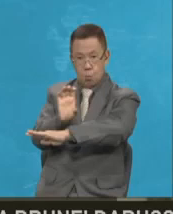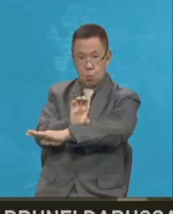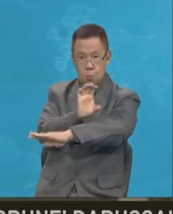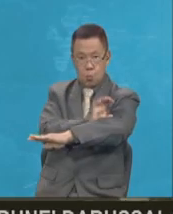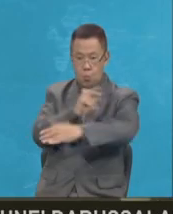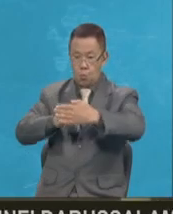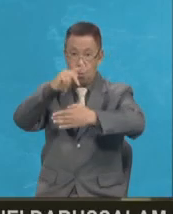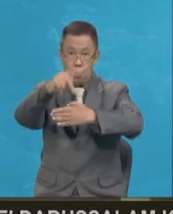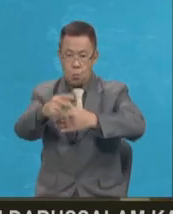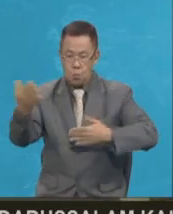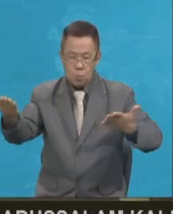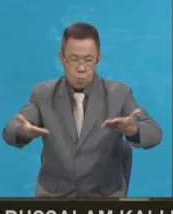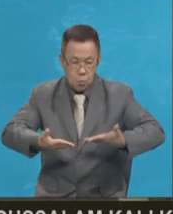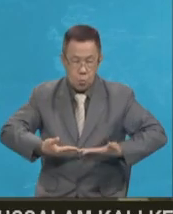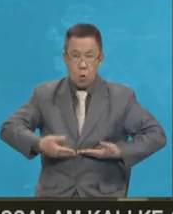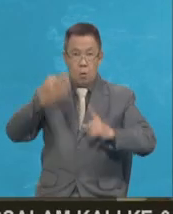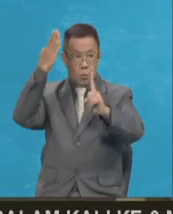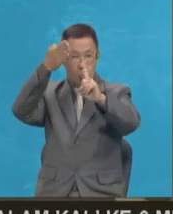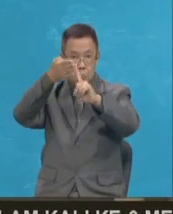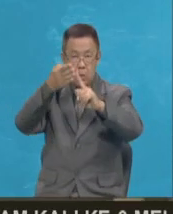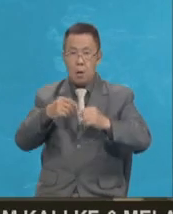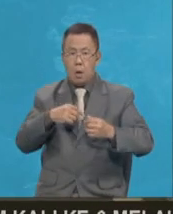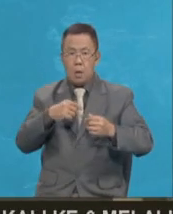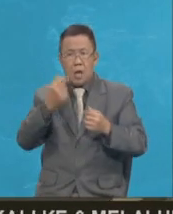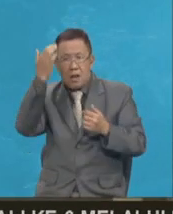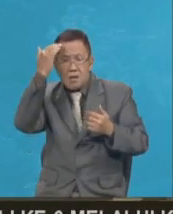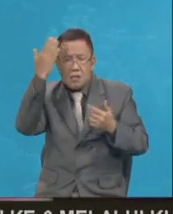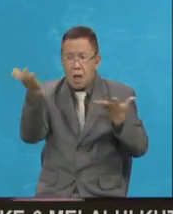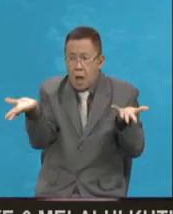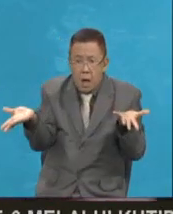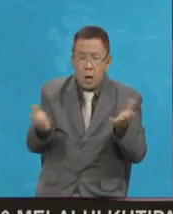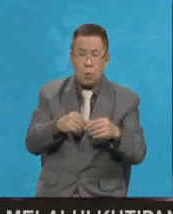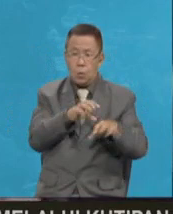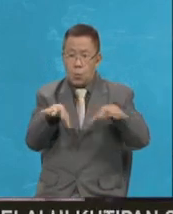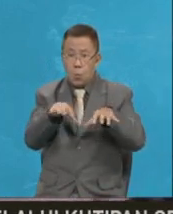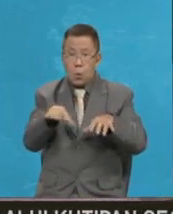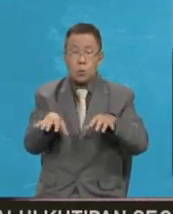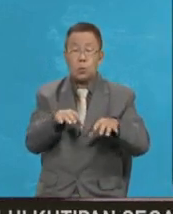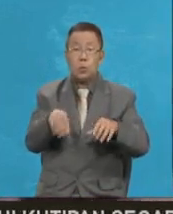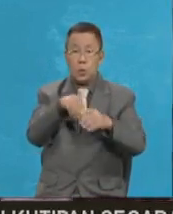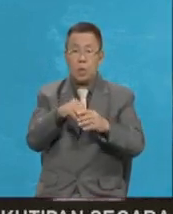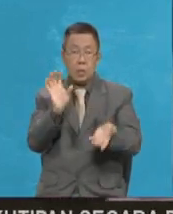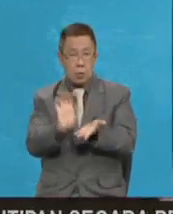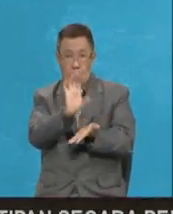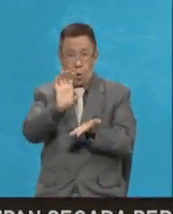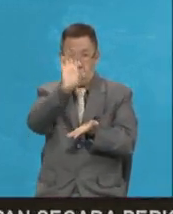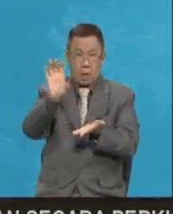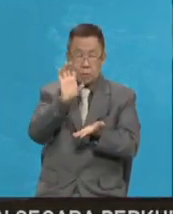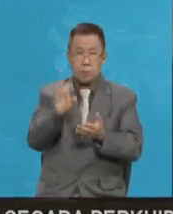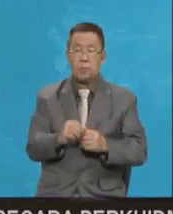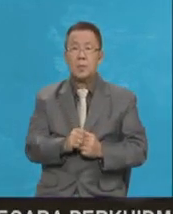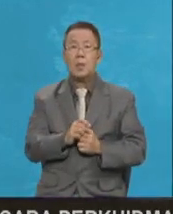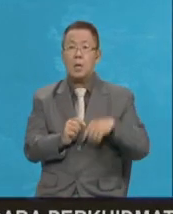program orientasi ini bertujuan untuk memudahkan mengenai budaya pembelajaran di kampus perkenaan pada tahun ini